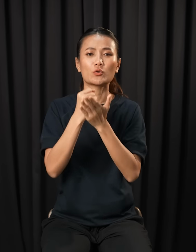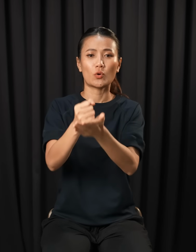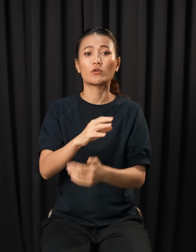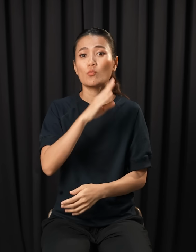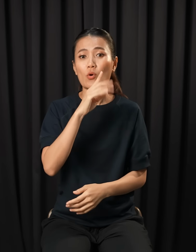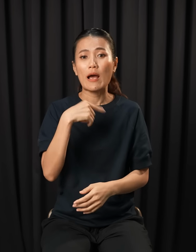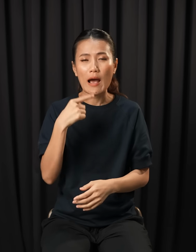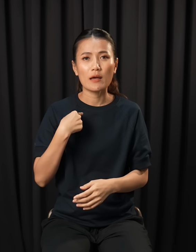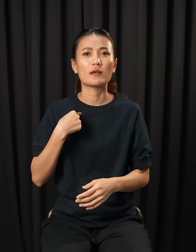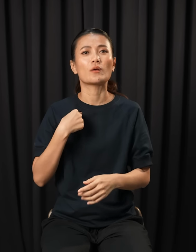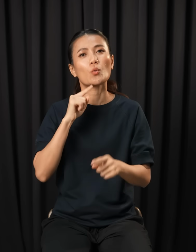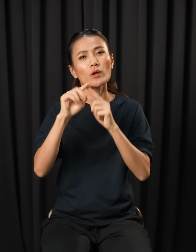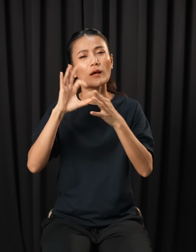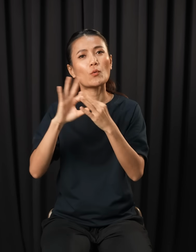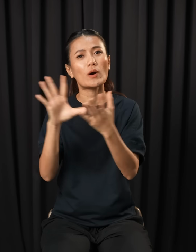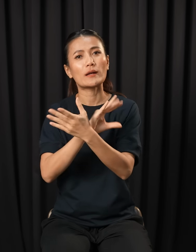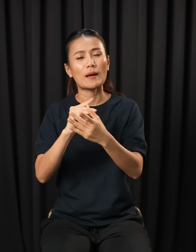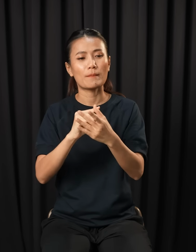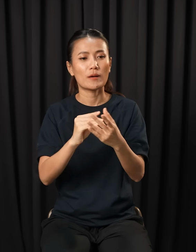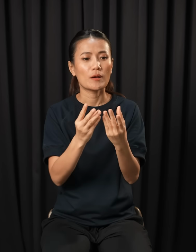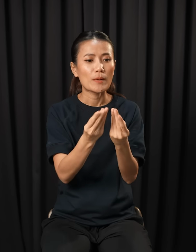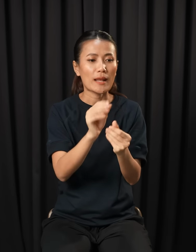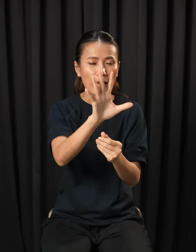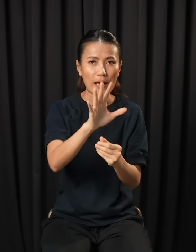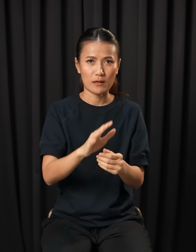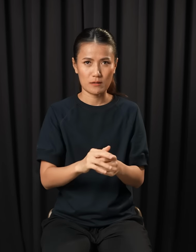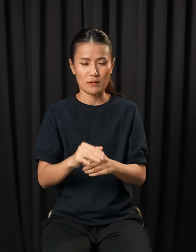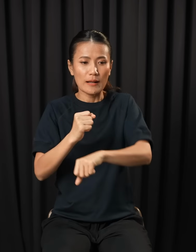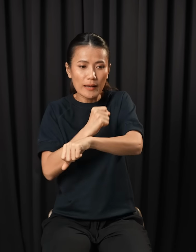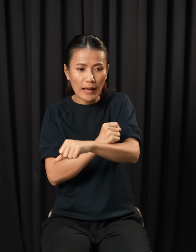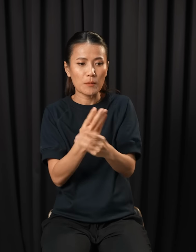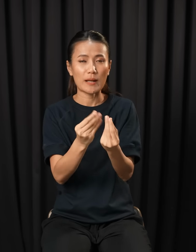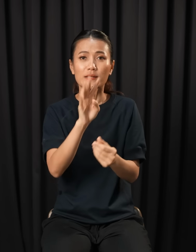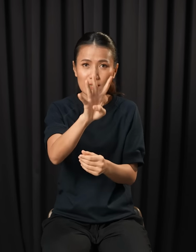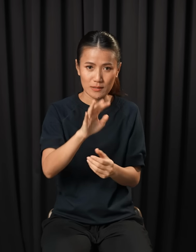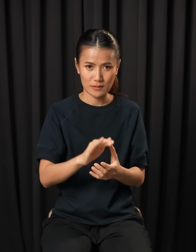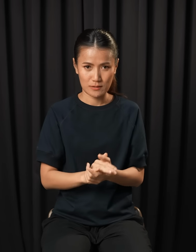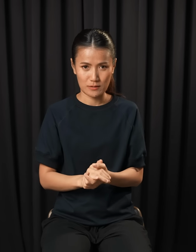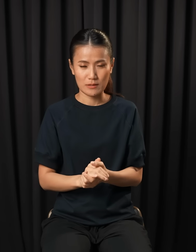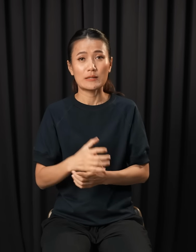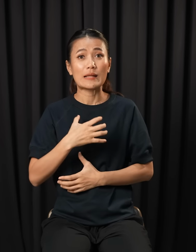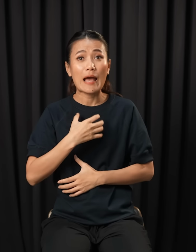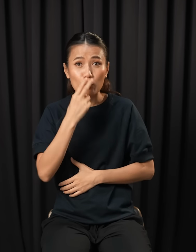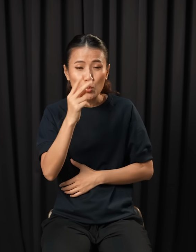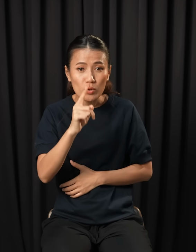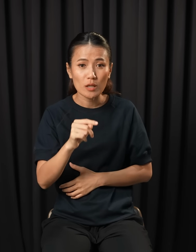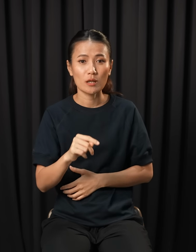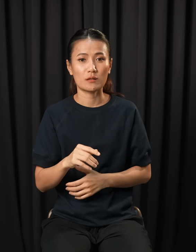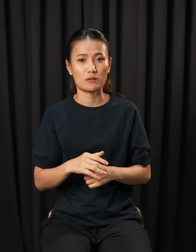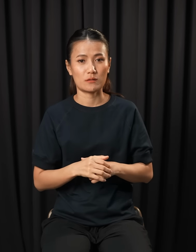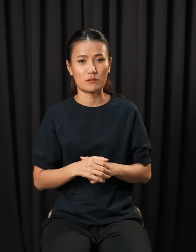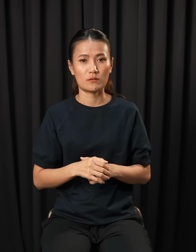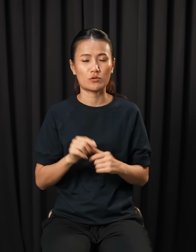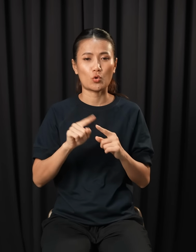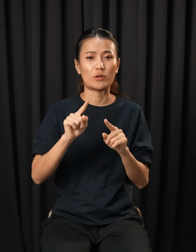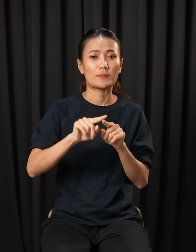แรกเนี่ยก็เป็นกระจกสะท้อนสำหรับความท้าทายของประชาชนกับโอกาสของประชาชนใครพูดเรื่องซอฟต์พาวเวอร์ดูเบอร์5ใครพูดเรื่องแรงงานดูเบอร์4อย่างเงี้ยมันก็จะเข้าไ